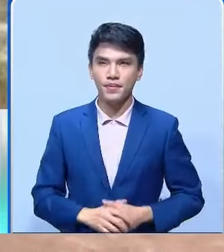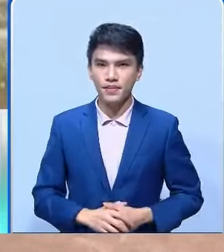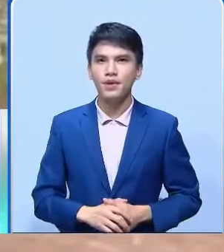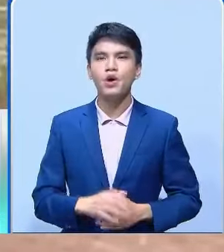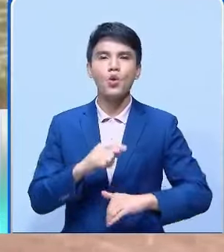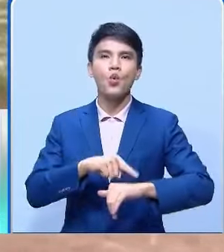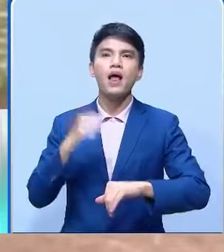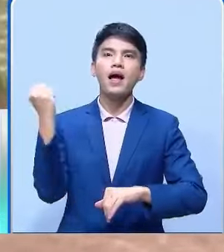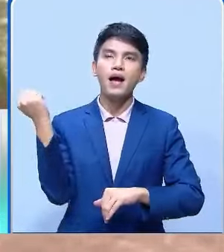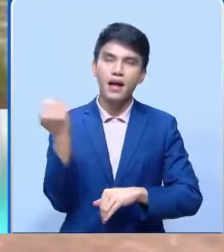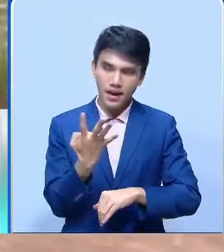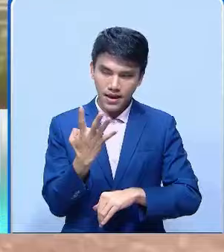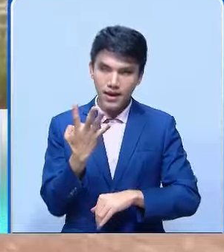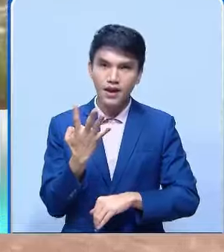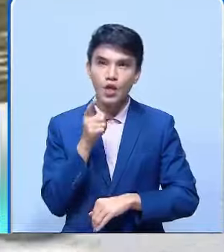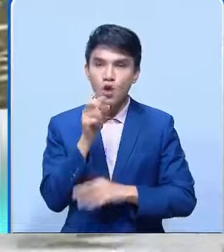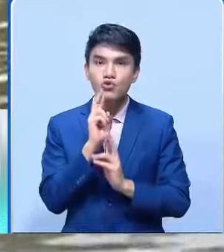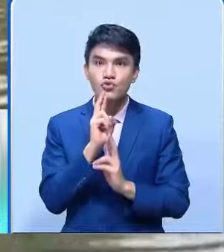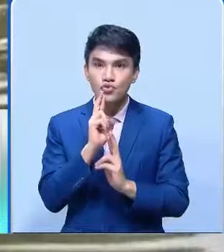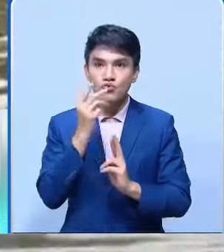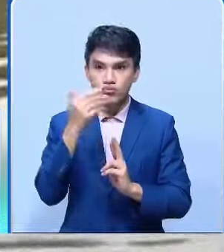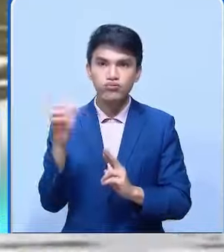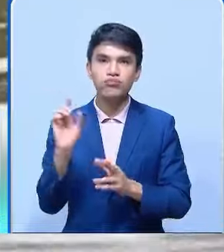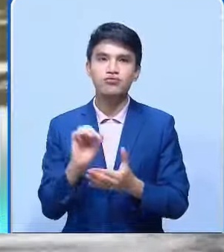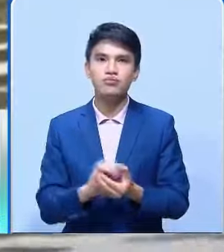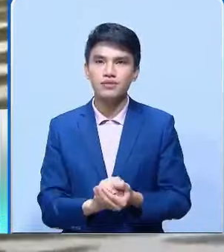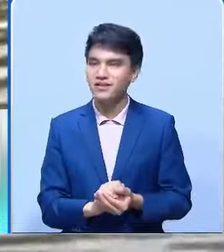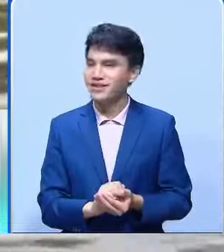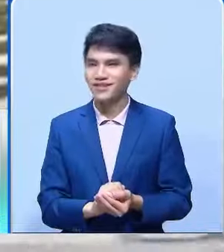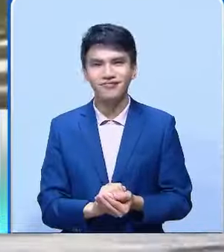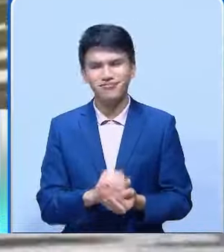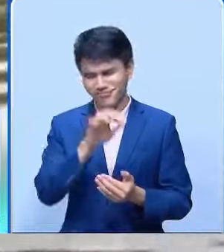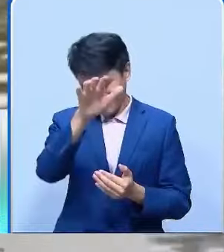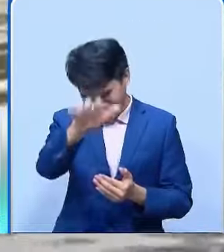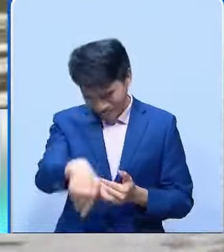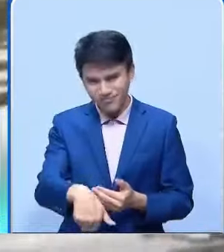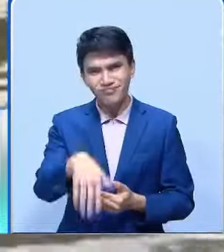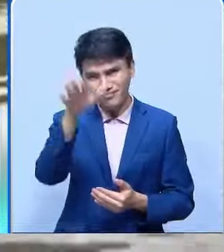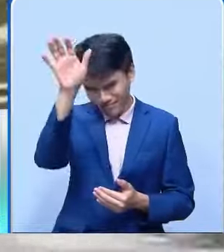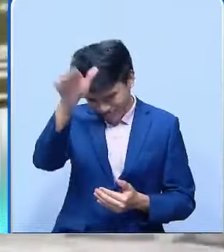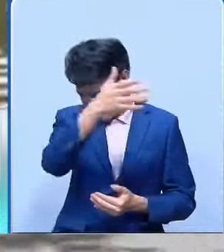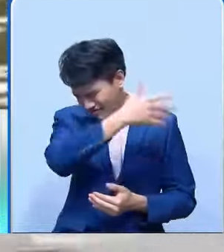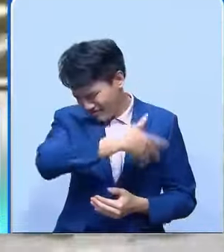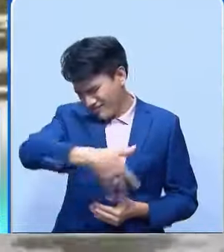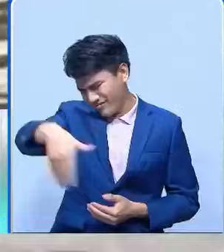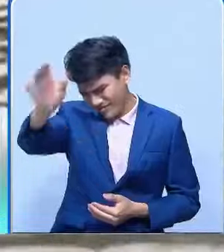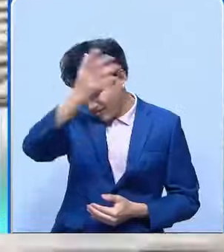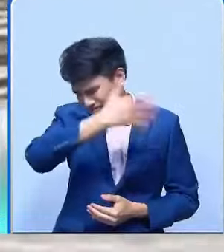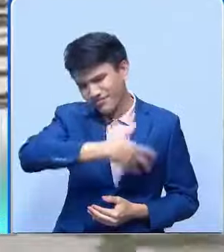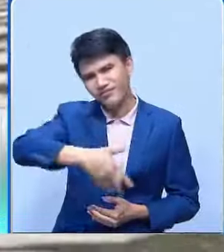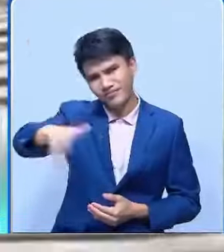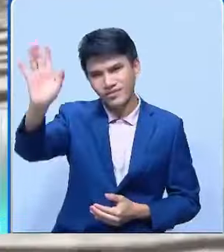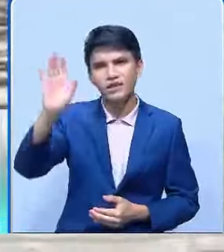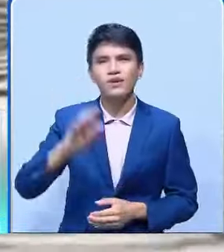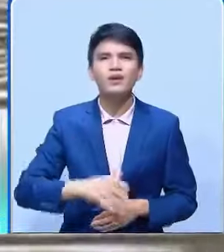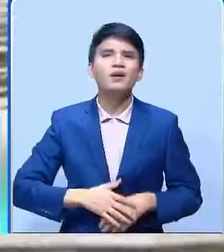ตีสี่เจ้าหน้าที่ก็ต้องเฝ้าระวังจนสายๆอ่ะเจ้าหน้าที่ก็ขึ้นมาเถอะนะกลับเข้าป่าไปเถอะเนี่ยโชว์เล่นน้